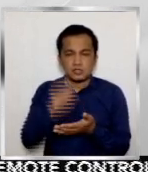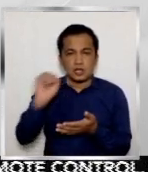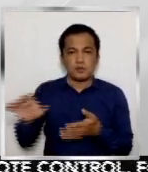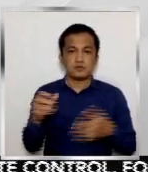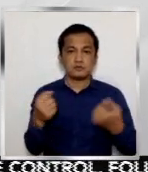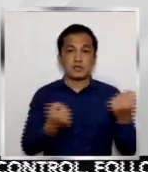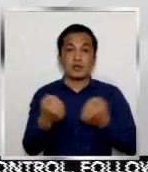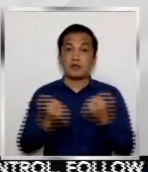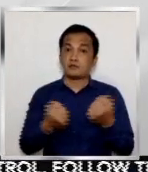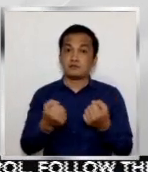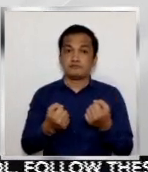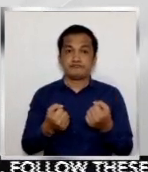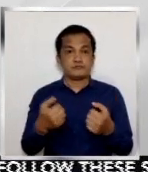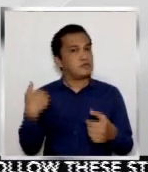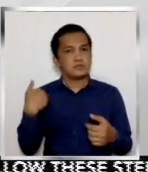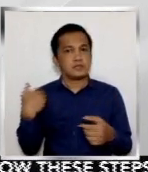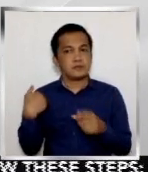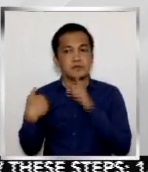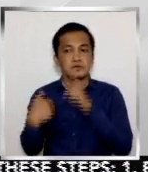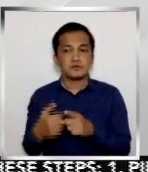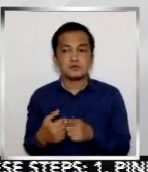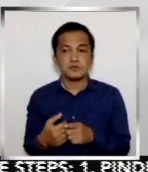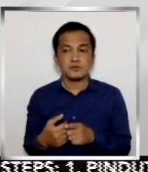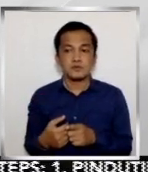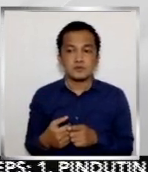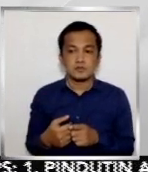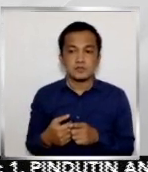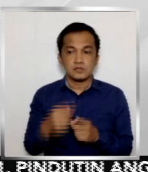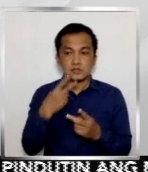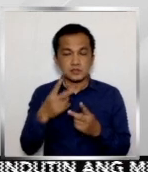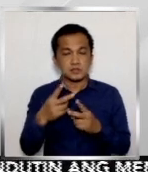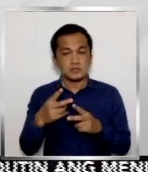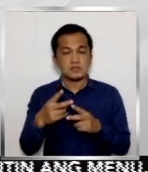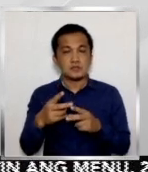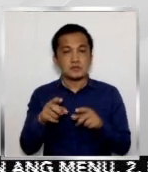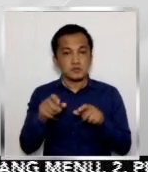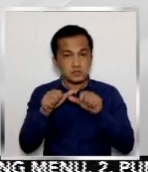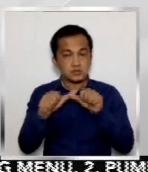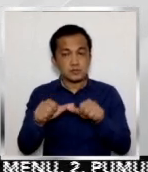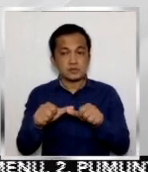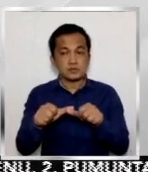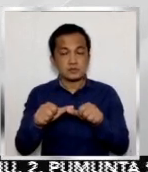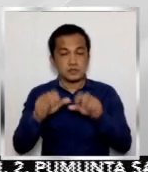kami sure. The investigation is still going on. According sa